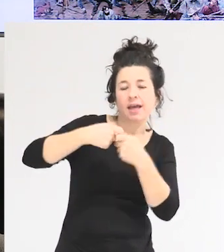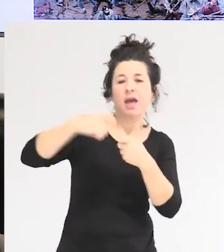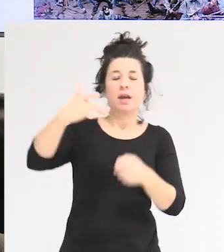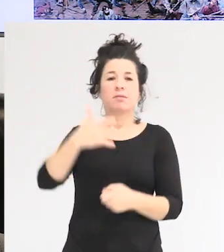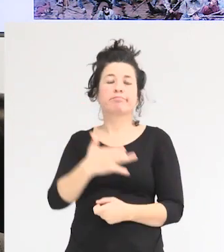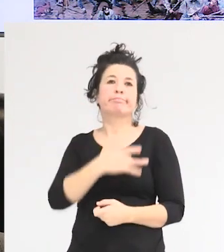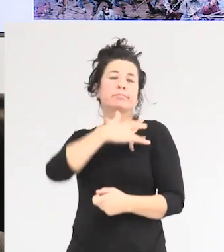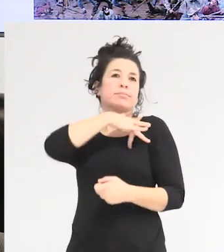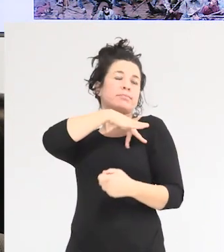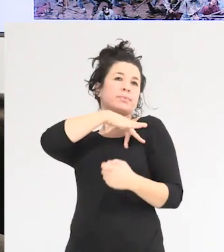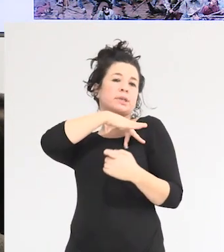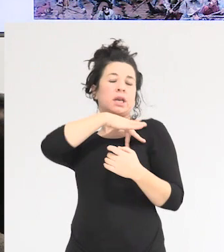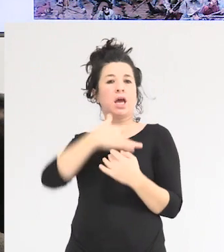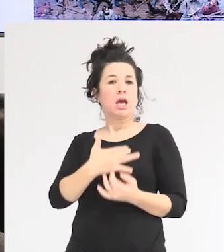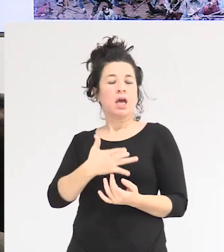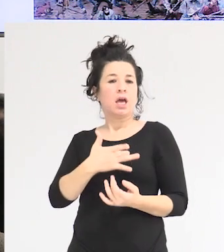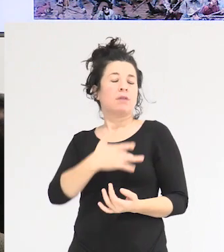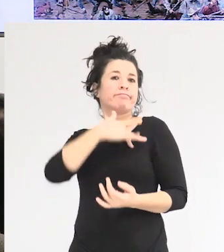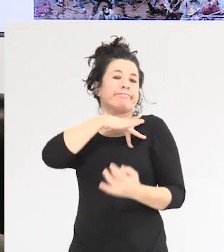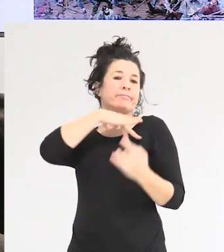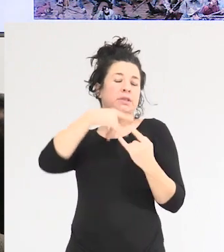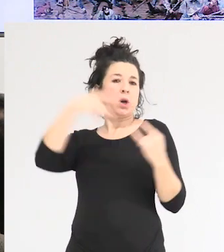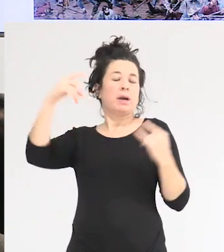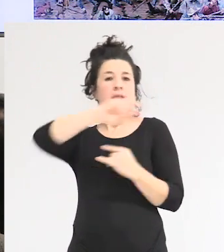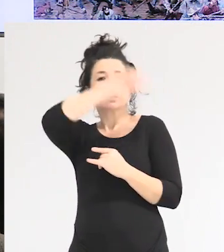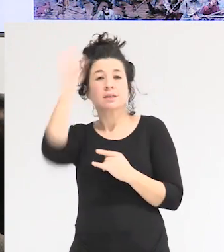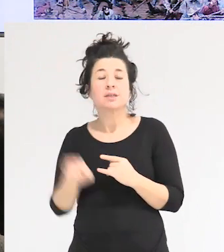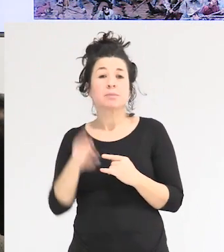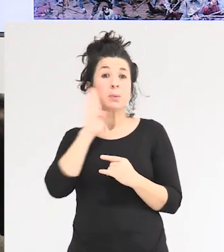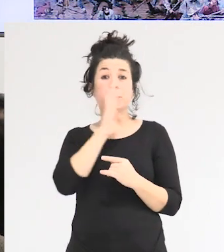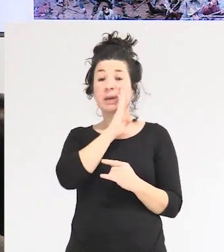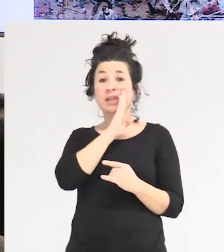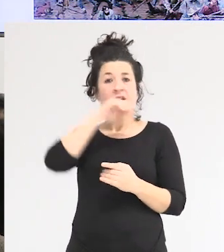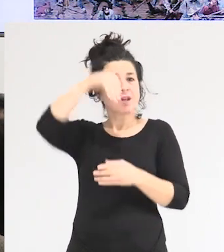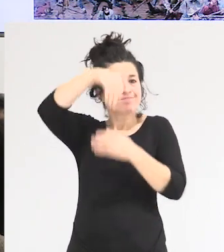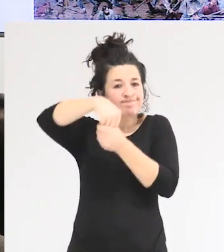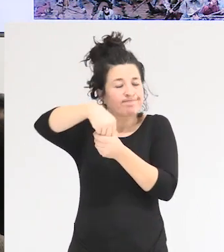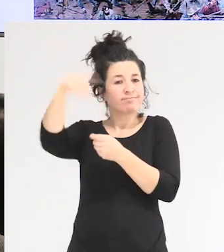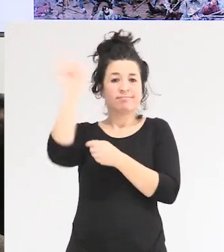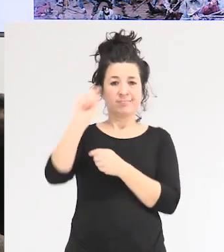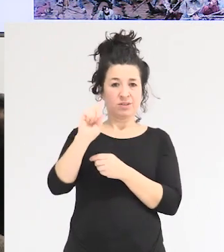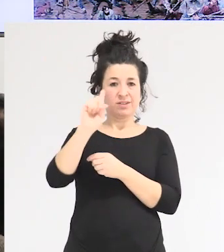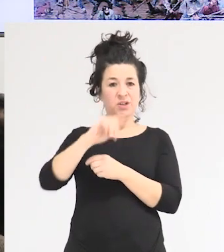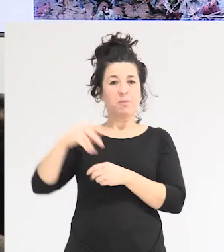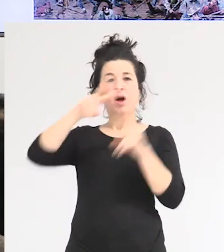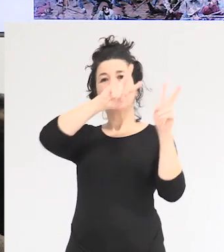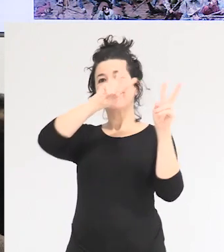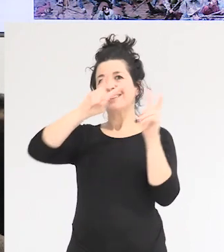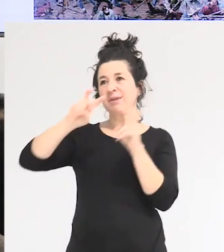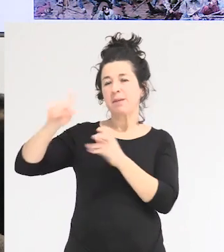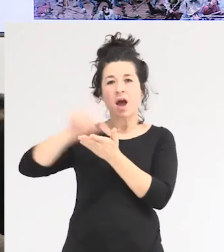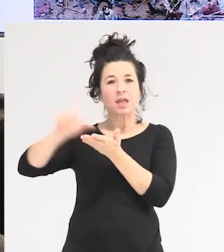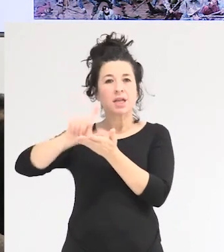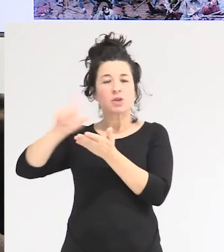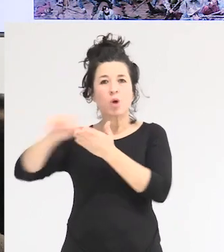asko jorratu den gaia, bai? Baina amatasuna ez da hor egon, ez da egon Olimpo horretan, gai literario